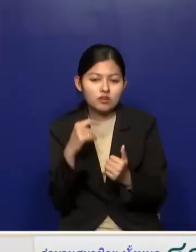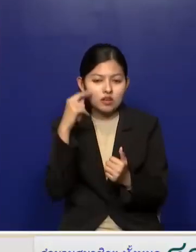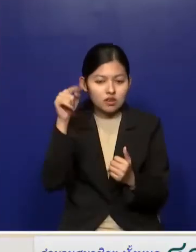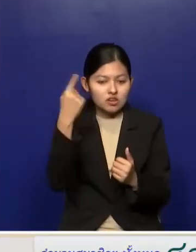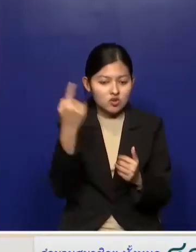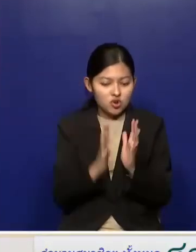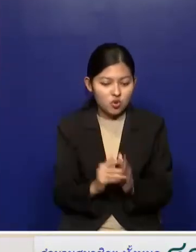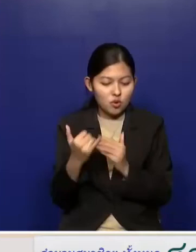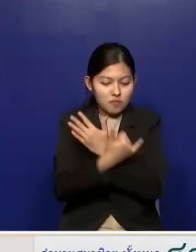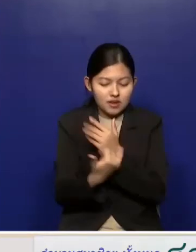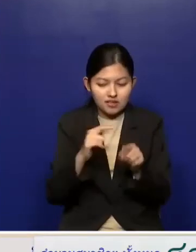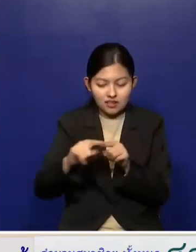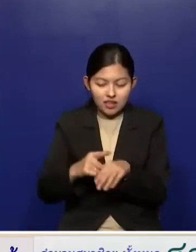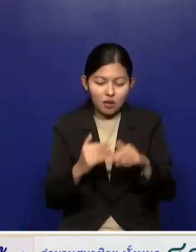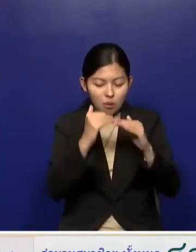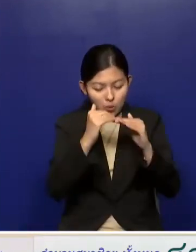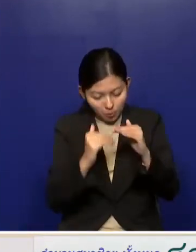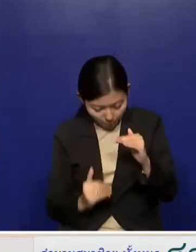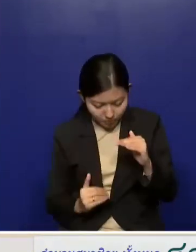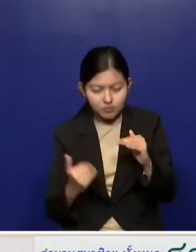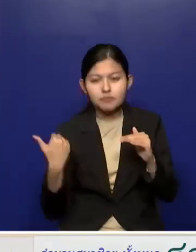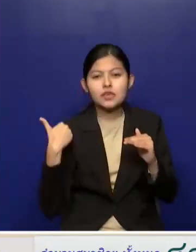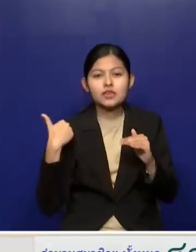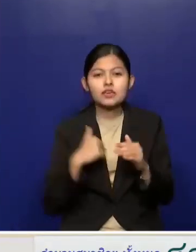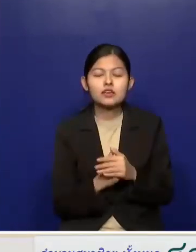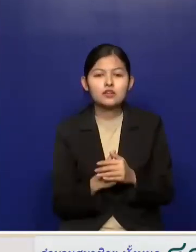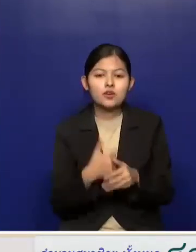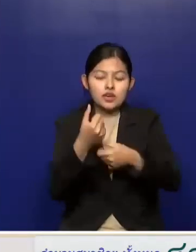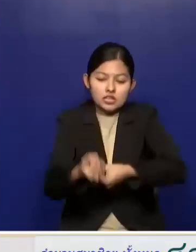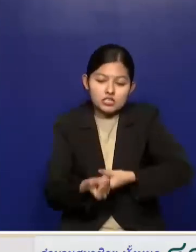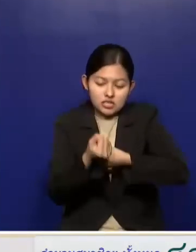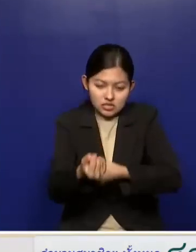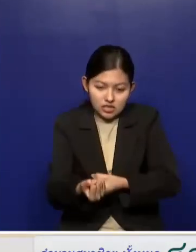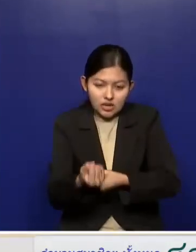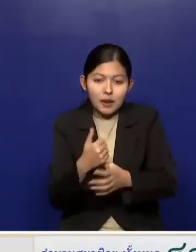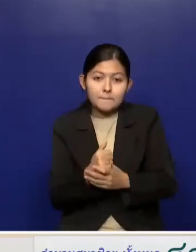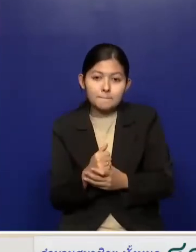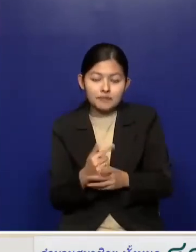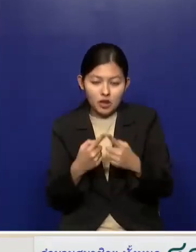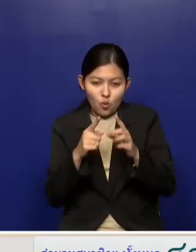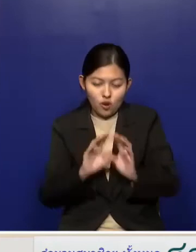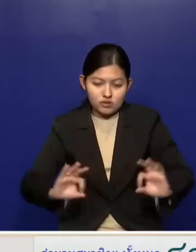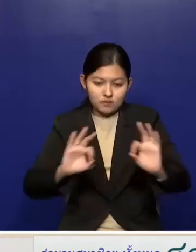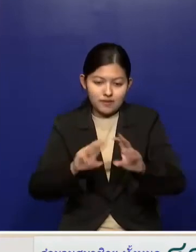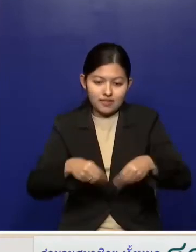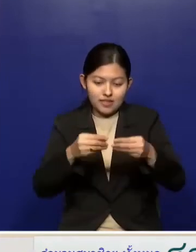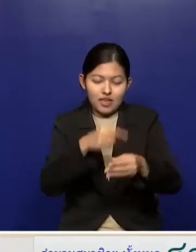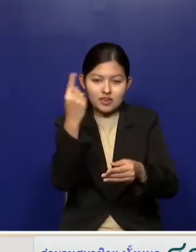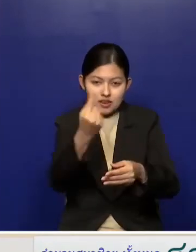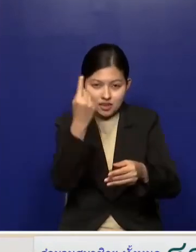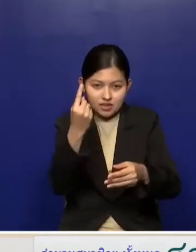็ตามปเทศไยอยอยู่ได้ดวยการอท่อง fuel.นอกเหอไปจากกกษฐรกรม.เพาะฉนั้นเรายัให้ความสำคัญในเรื่องของน้ท่อง Denis